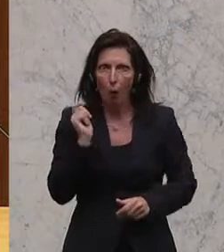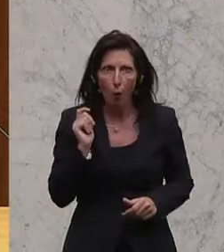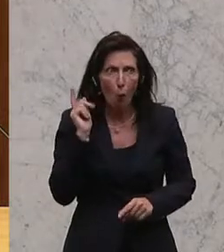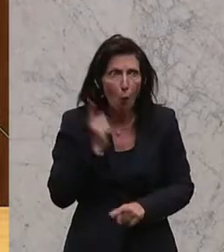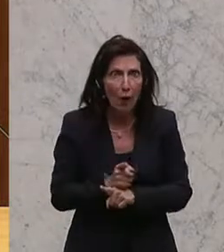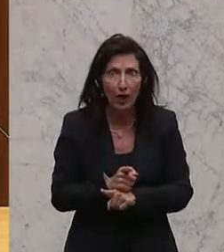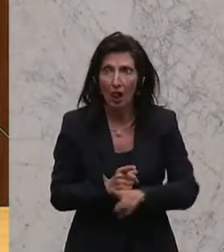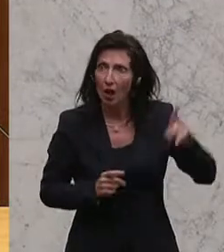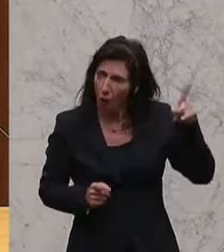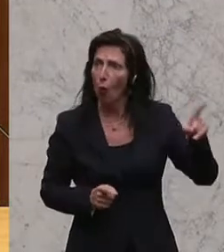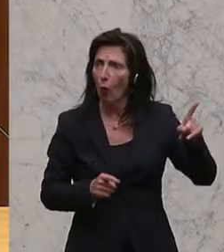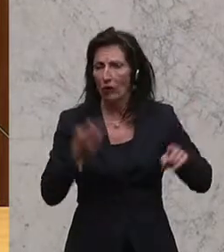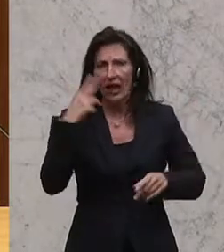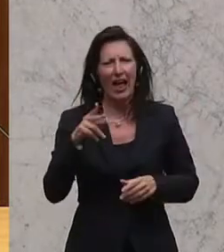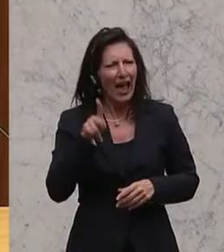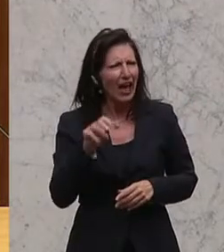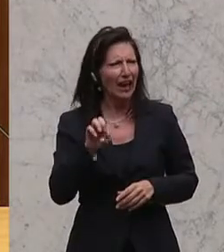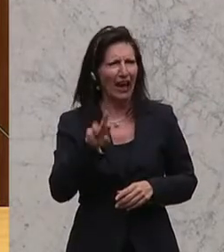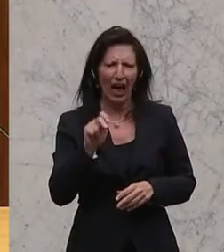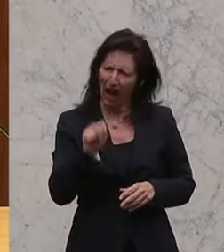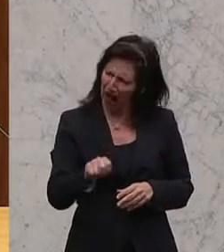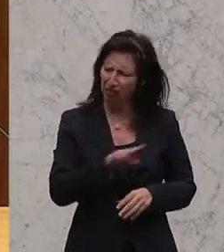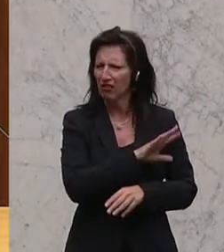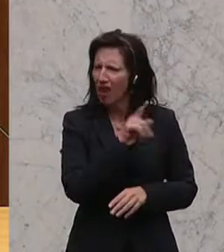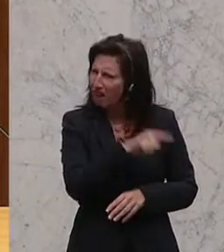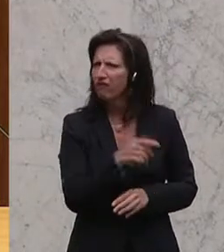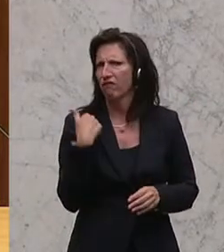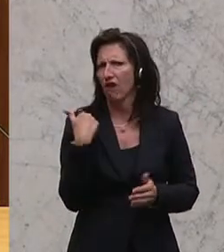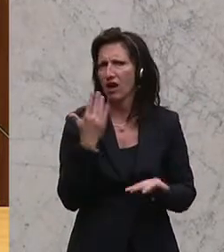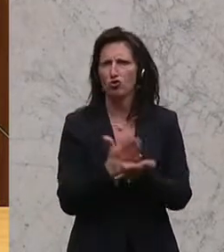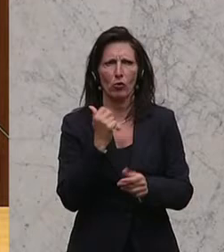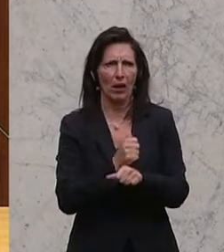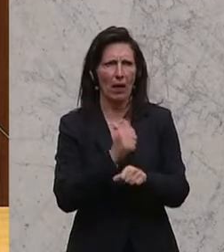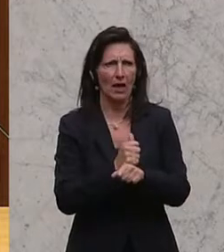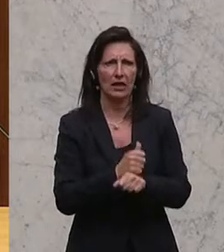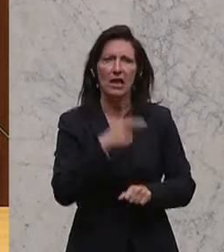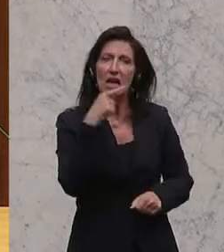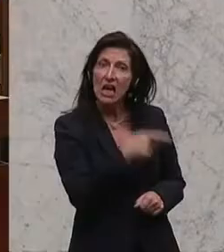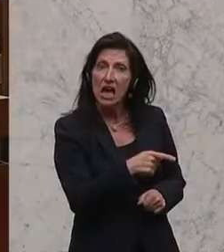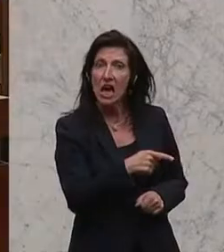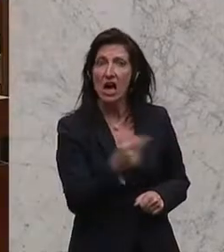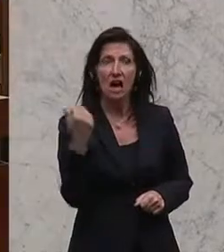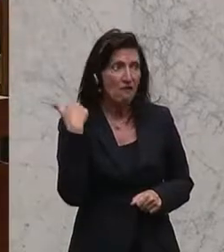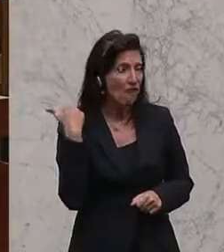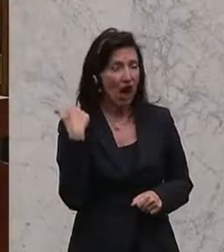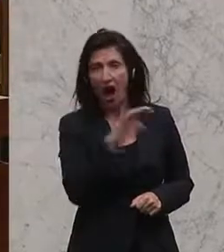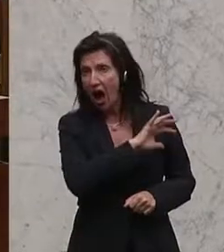Kern hat das gemacht. Kern hat alle Kandidaten abqualifiziert, indem er sie als unglückliche Personalauswahl bezeichnet